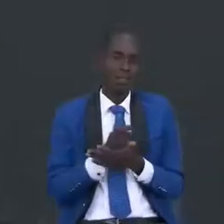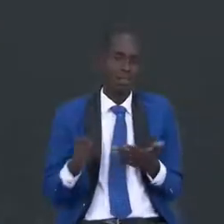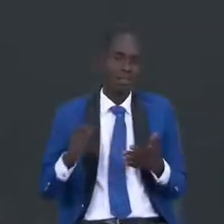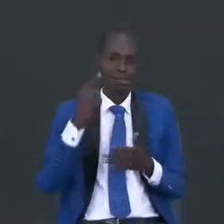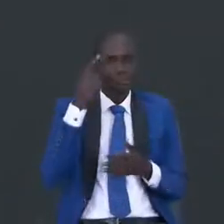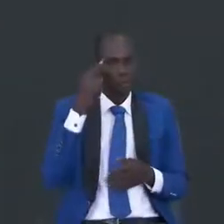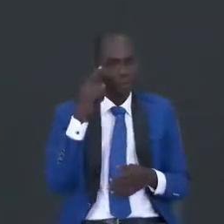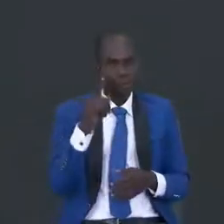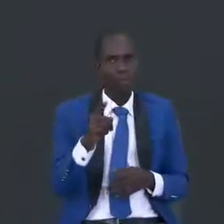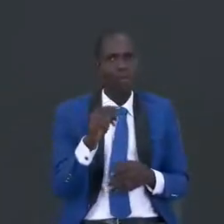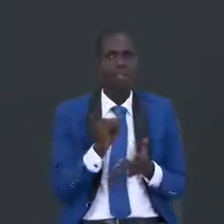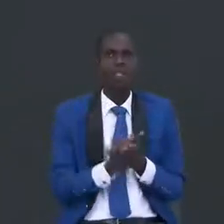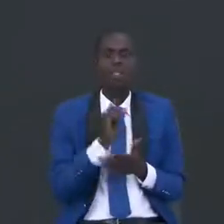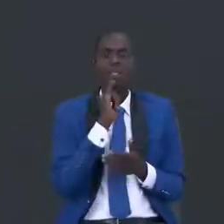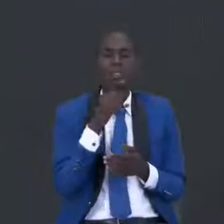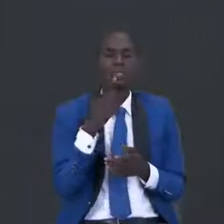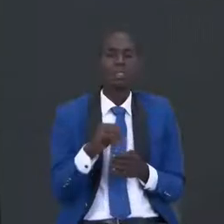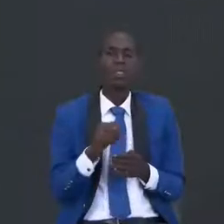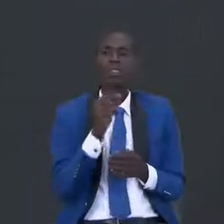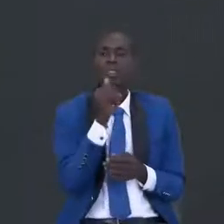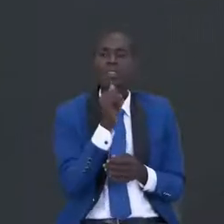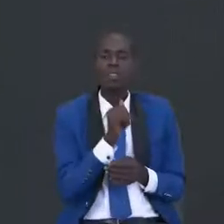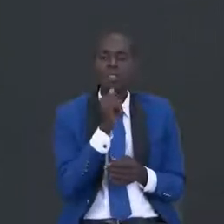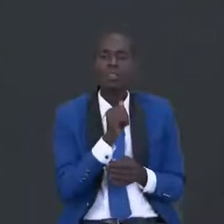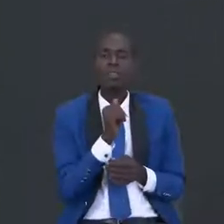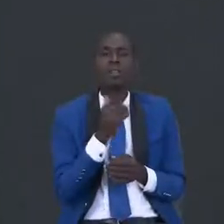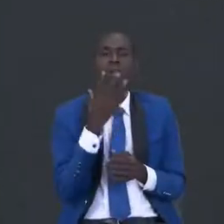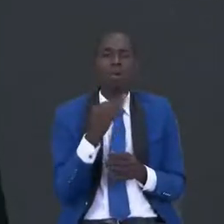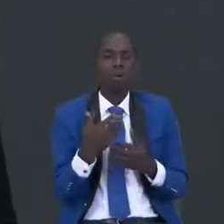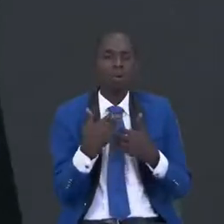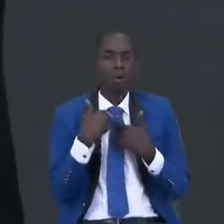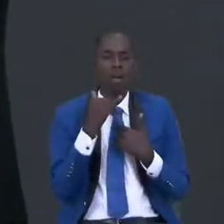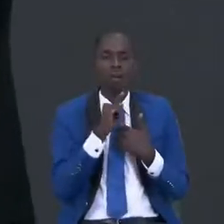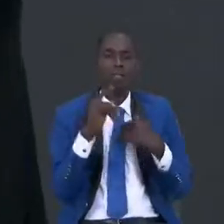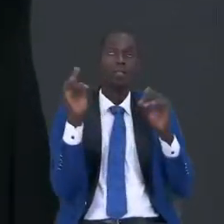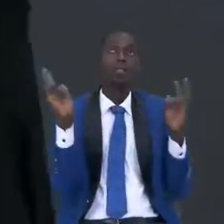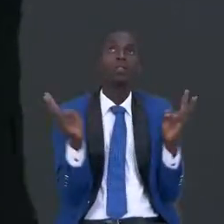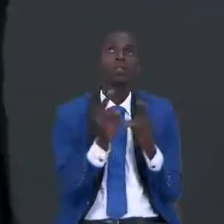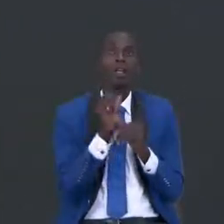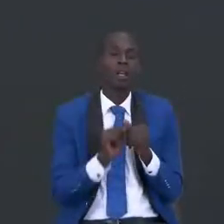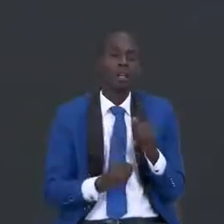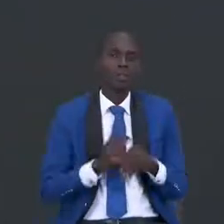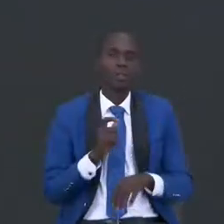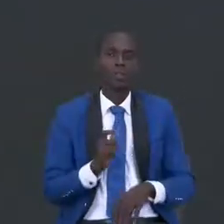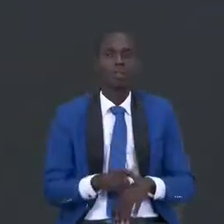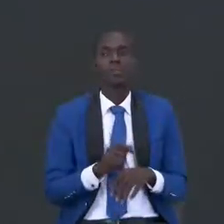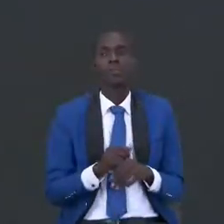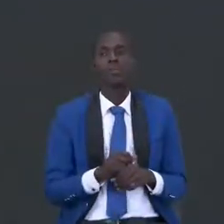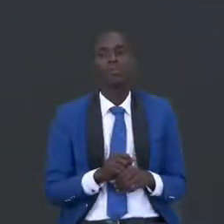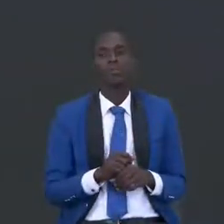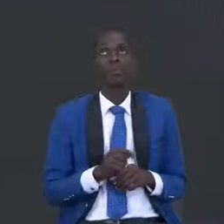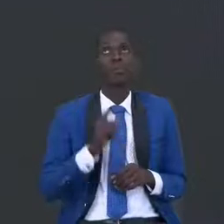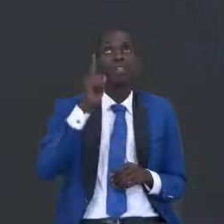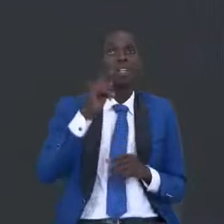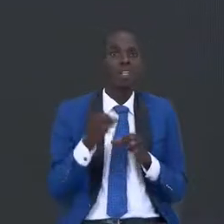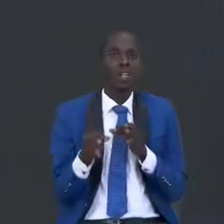Ça, c'est le secret pour avoir la victoire tout le temps. Il